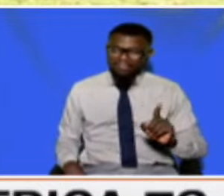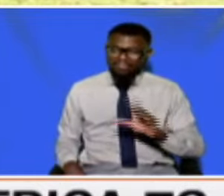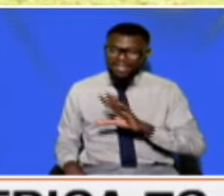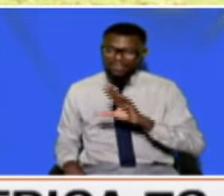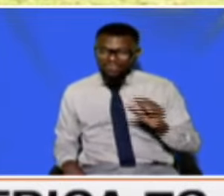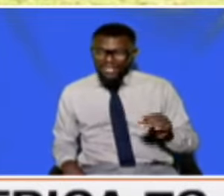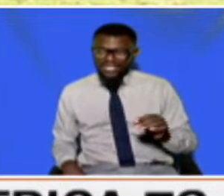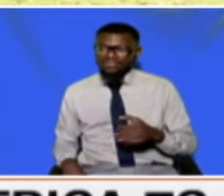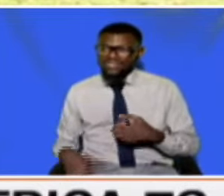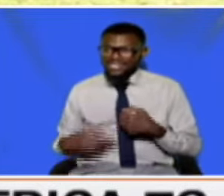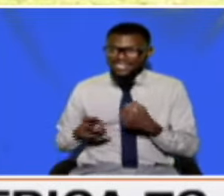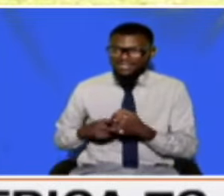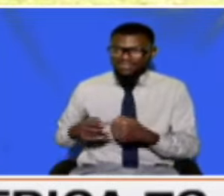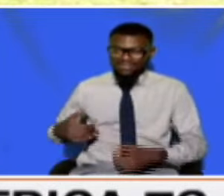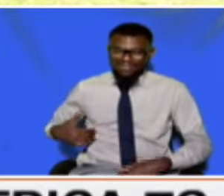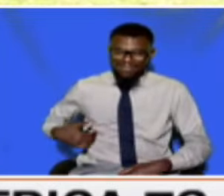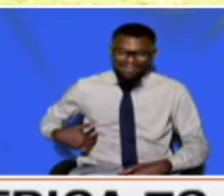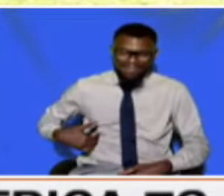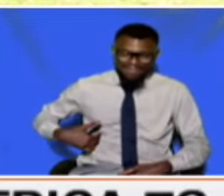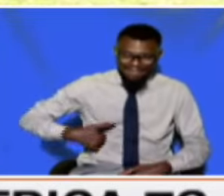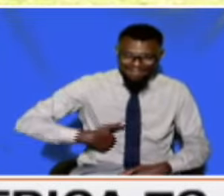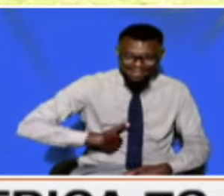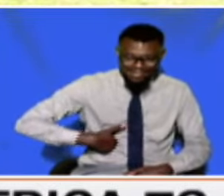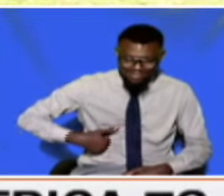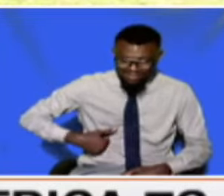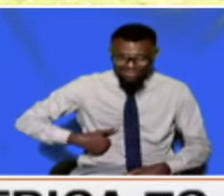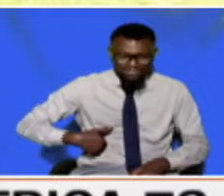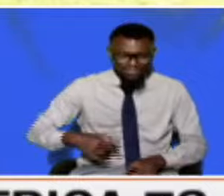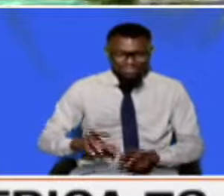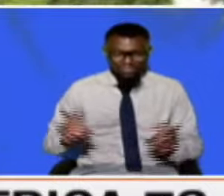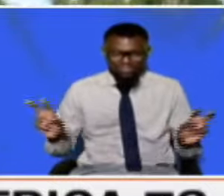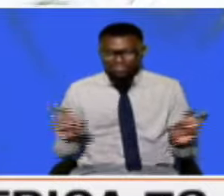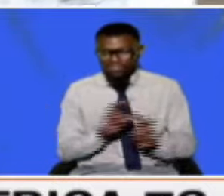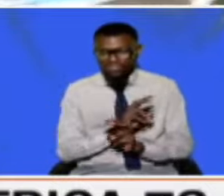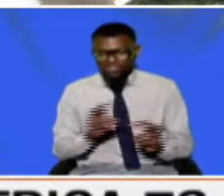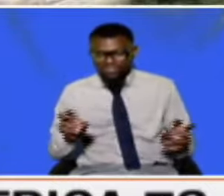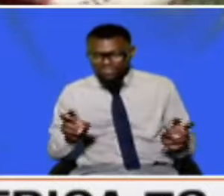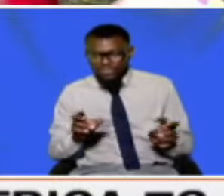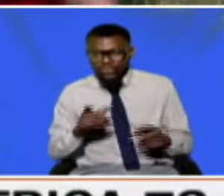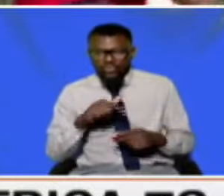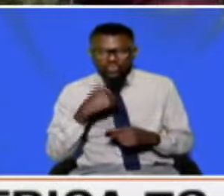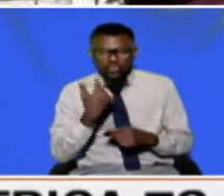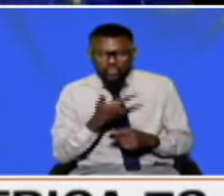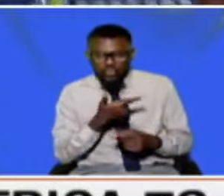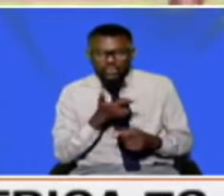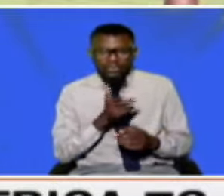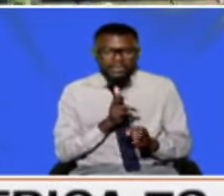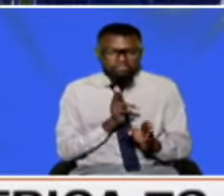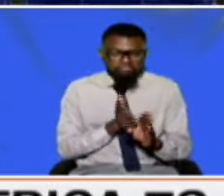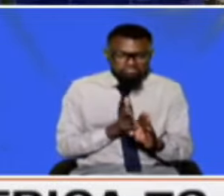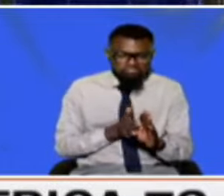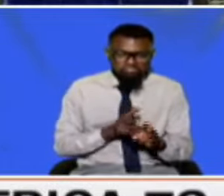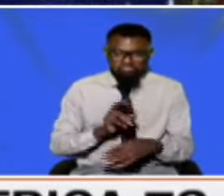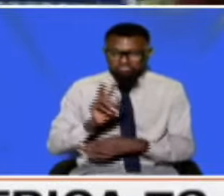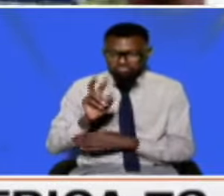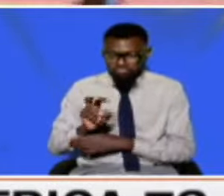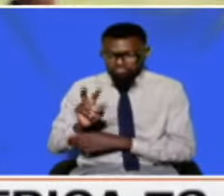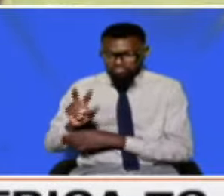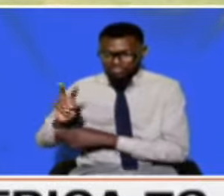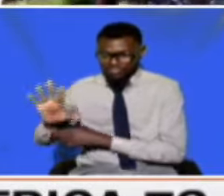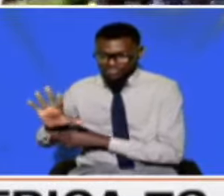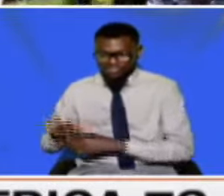mchuano wa Sevens wa Africa, tunatafuta mtu atakayeshiriki katika hiyo Challenger Series wa mwaka wa 2025.